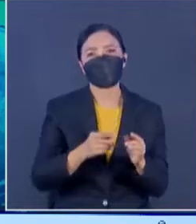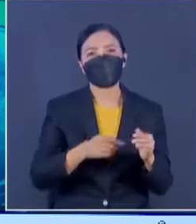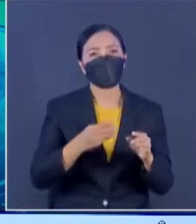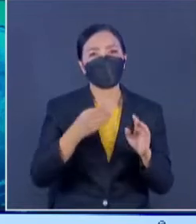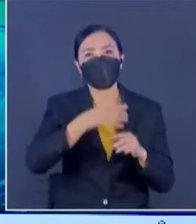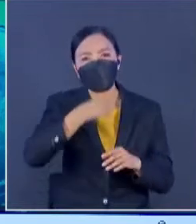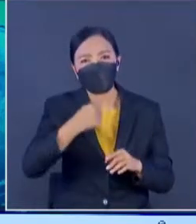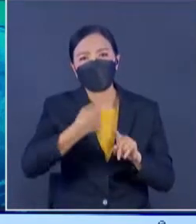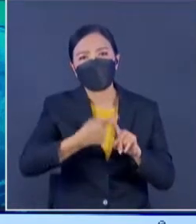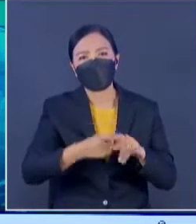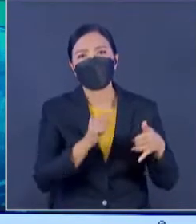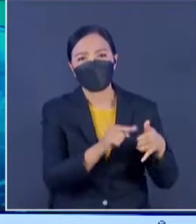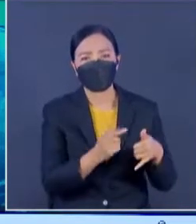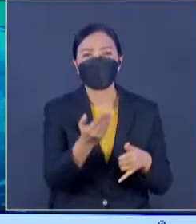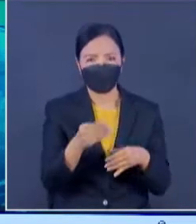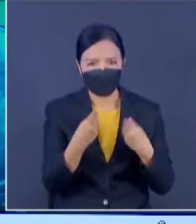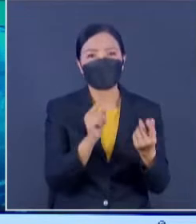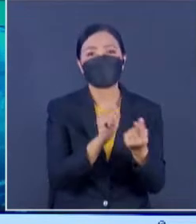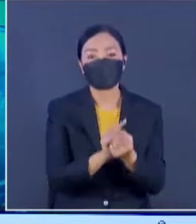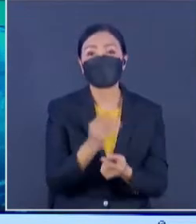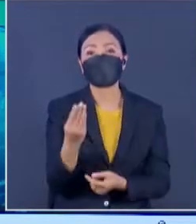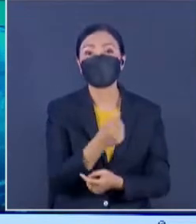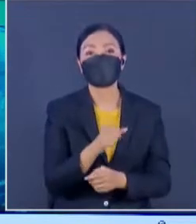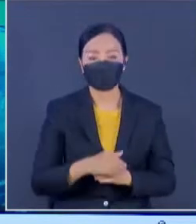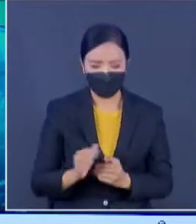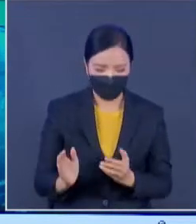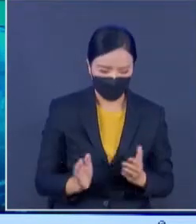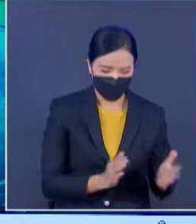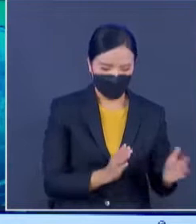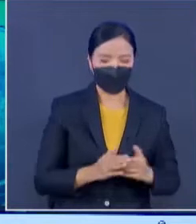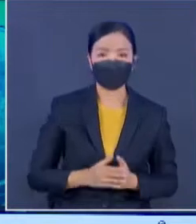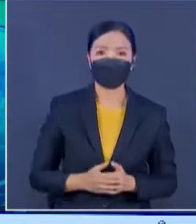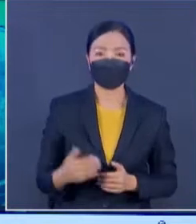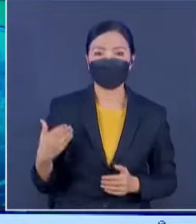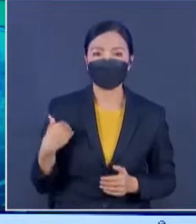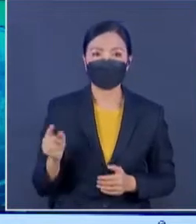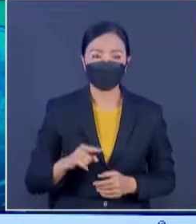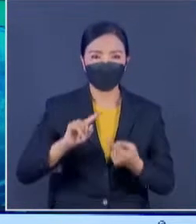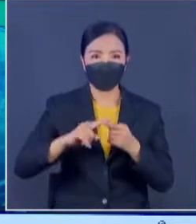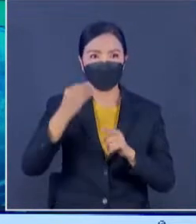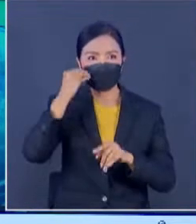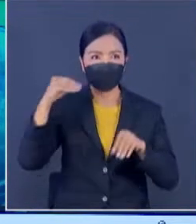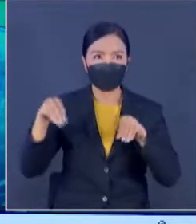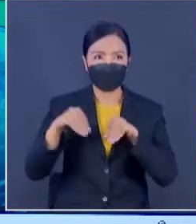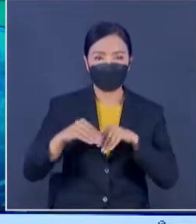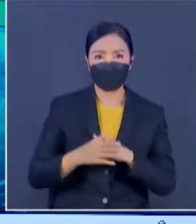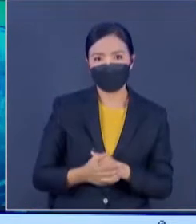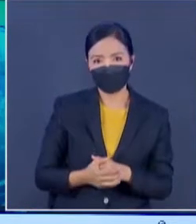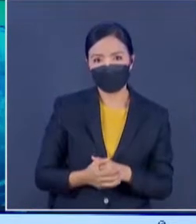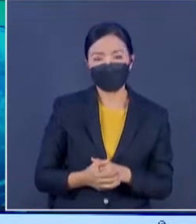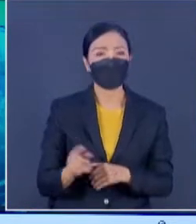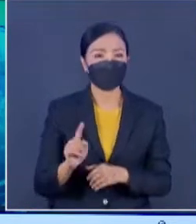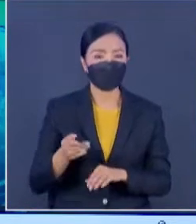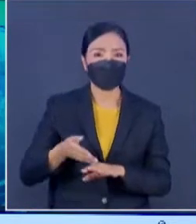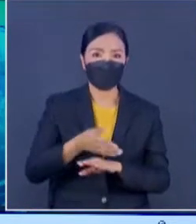คุณผู้ชมครับไปดูอีกเรื่องนึงก็เป็นเรื่องของบ้านพักเหมือนกันแต่ว่ากรณีนี้เป็นกรณีของเพื่อนบ้านครับคือเหตุการณ์นี้เกิดขึ้นม